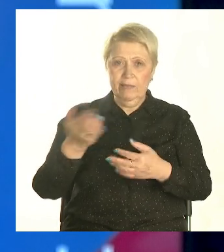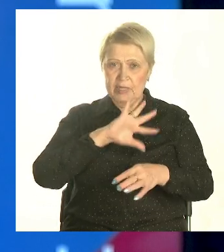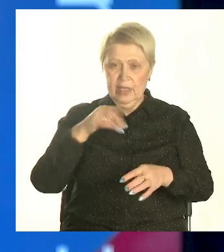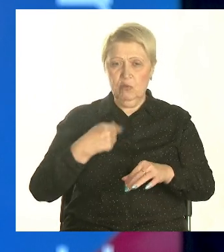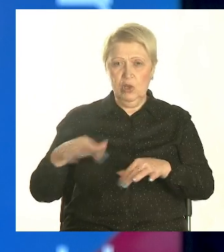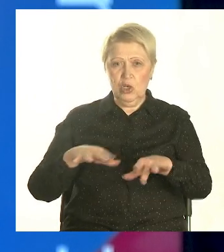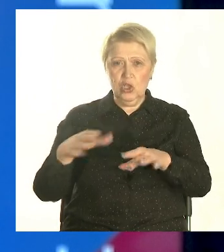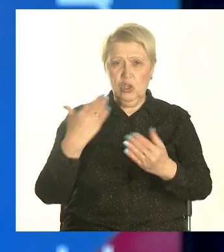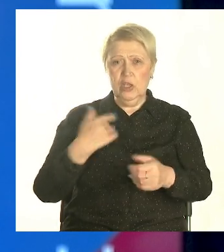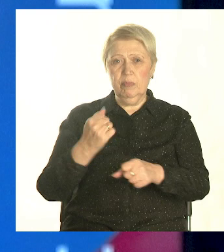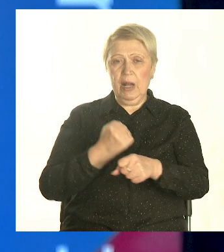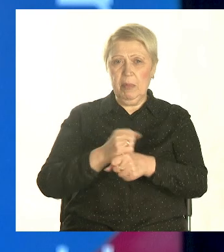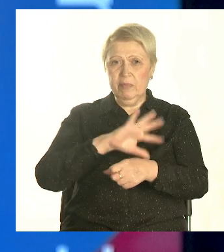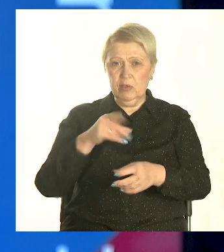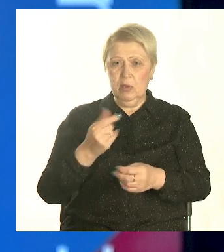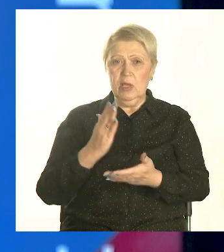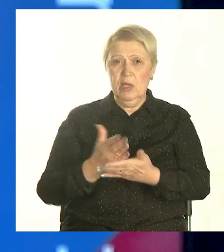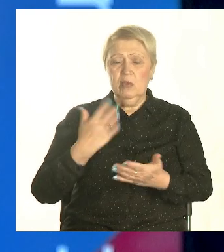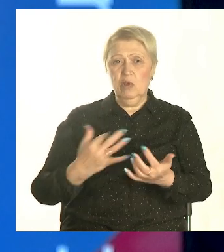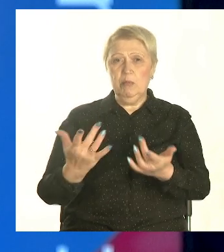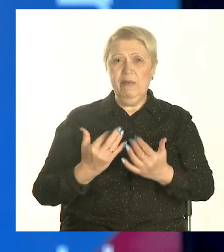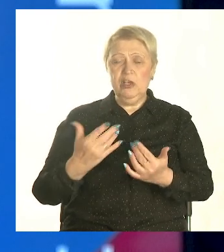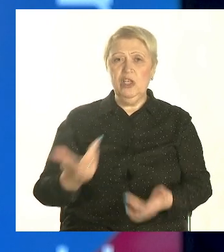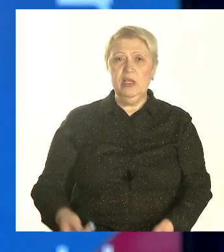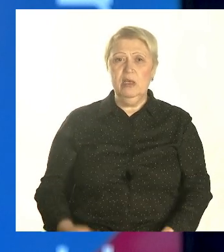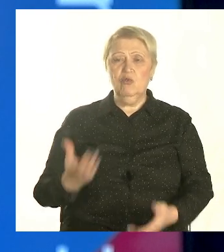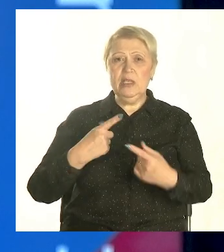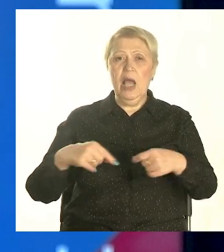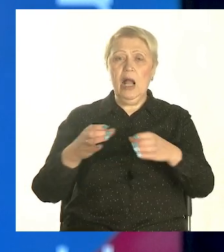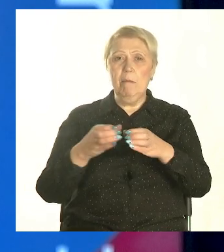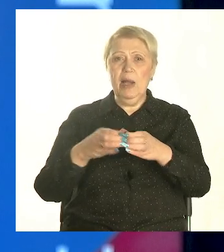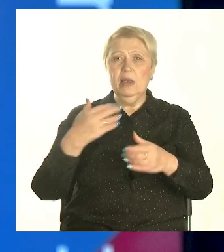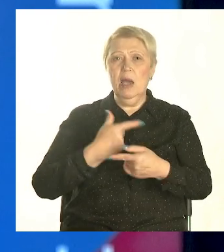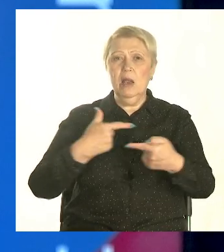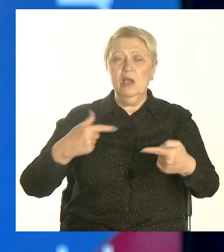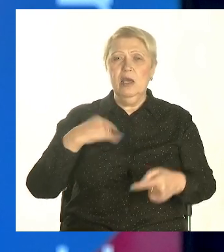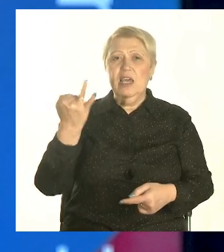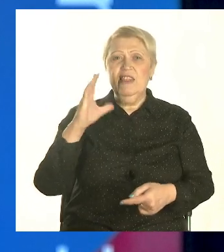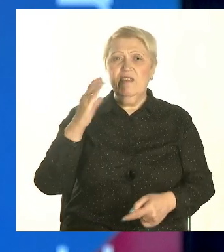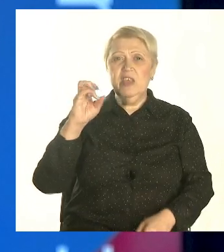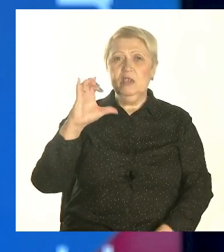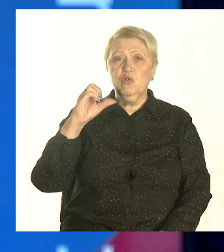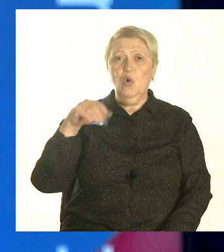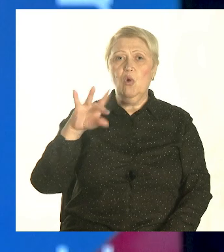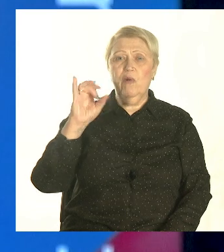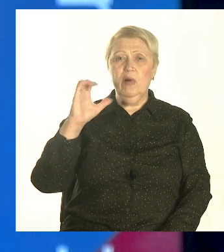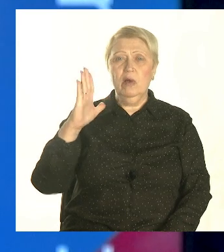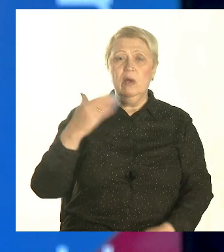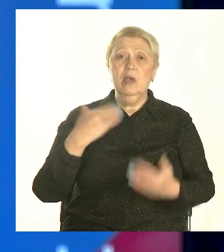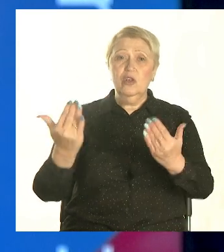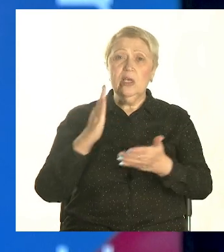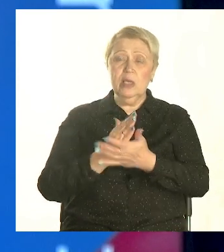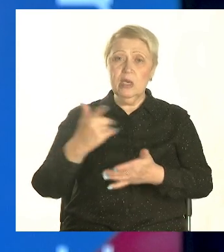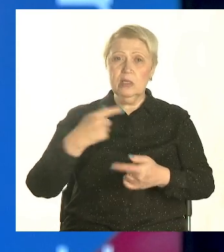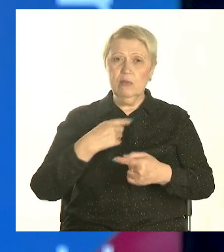Министерством жилищно-коммунального хозяйства, в том числе с привлечением компаний-инвесторов. Система раздельного сбора, которая сегодня существует